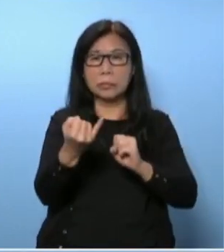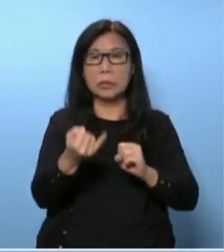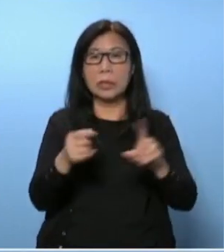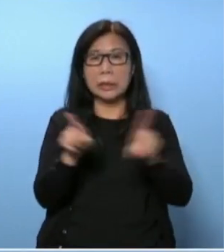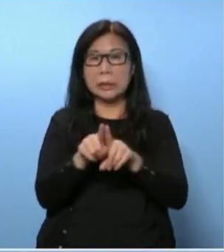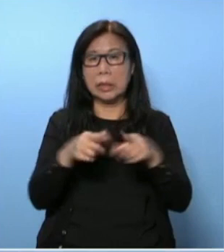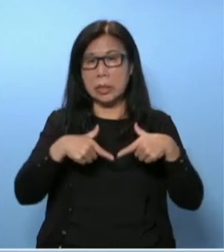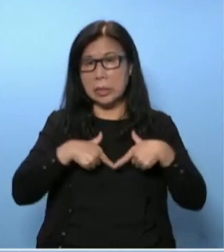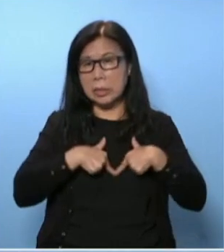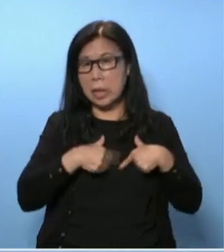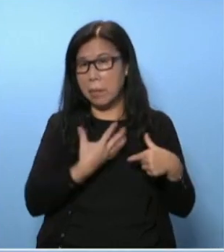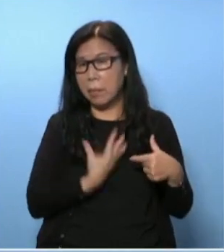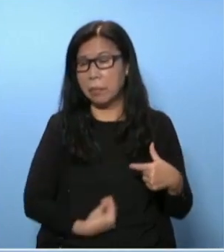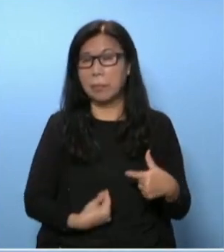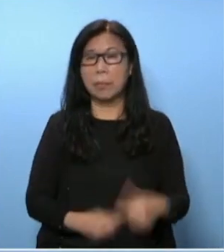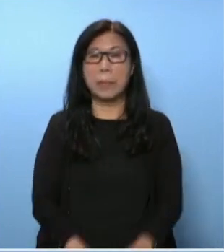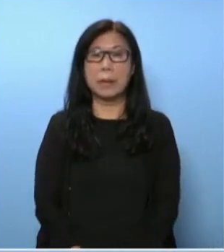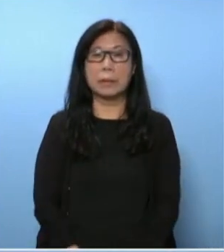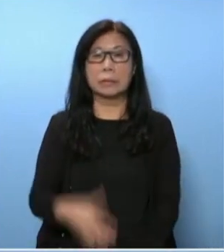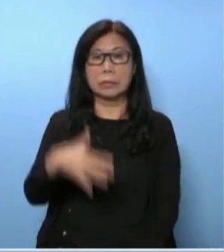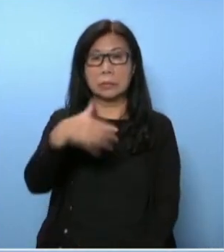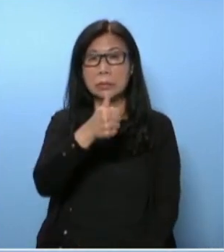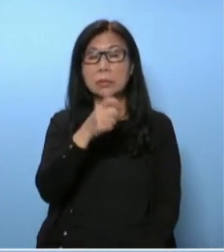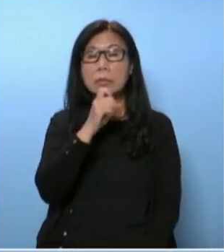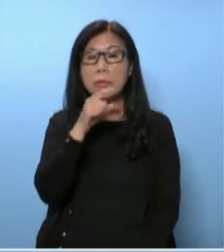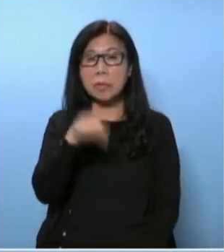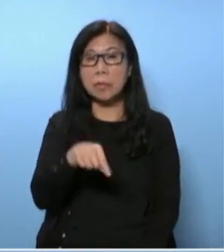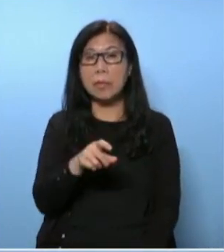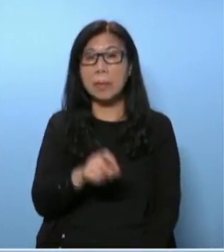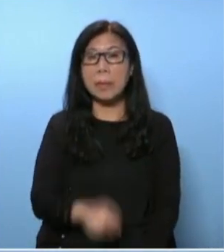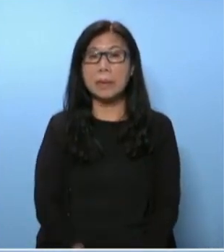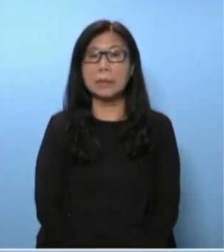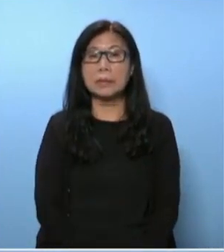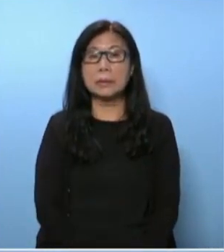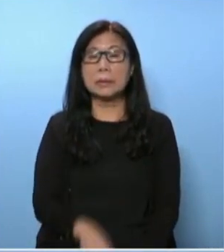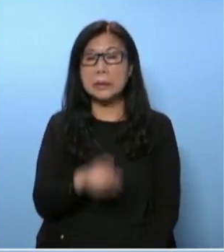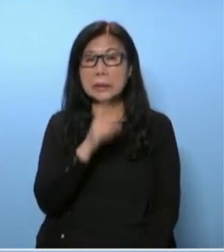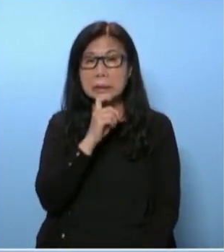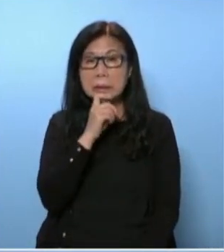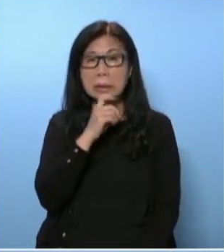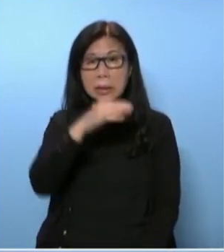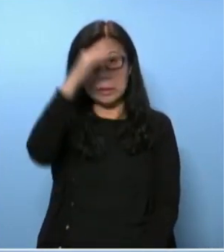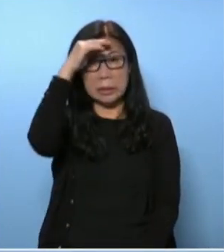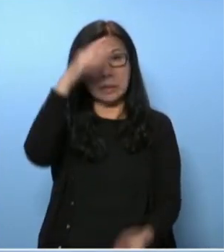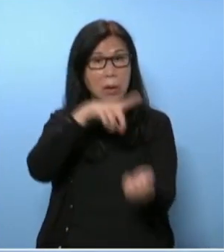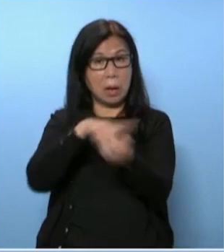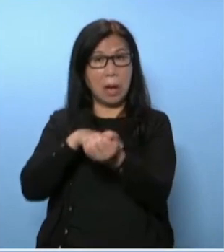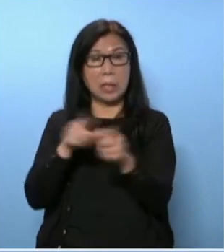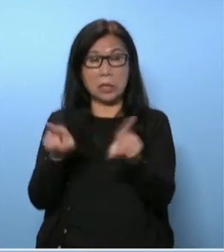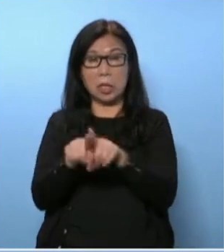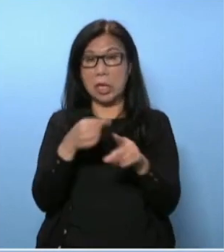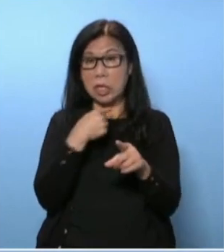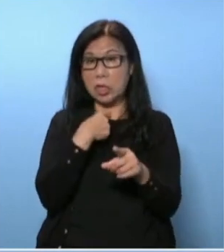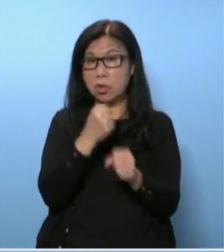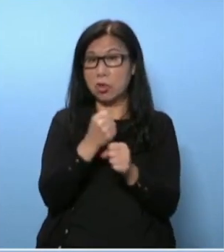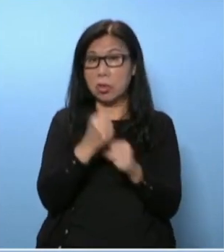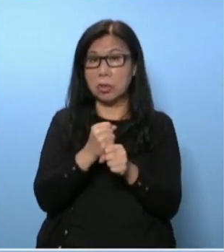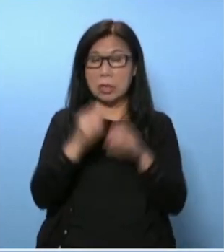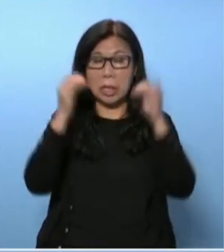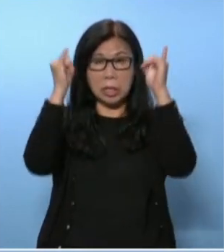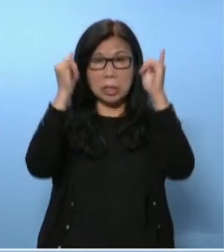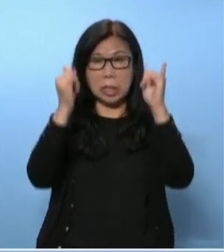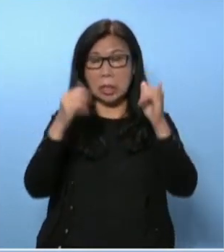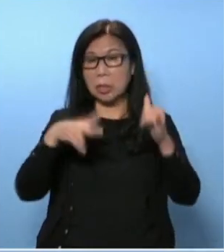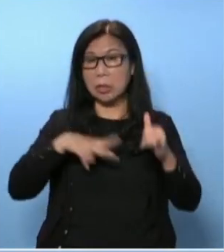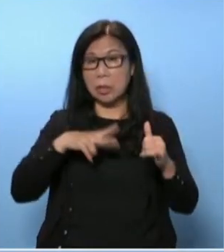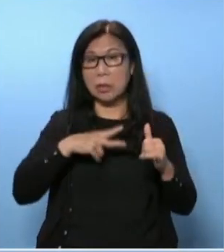令人心寒。主席，我想問的就是，除了我們要有的該有的執法是一定要做之外，對於一些極端的情況